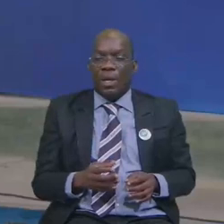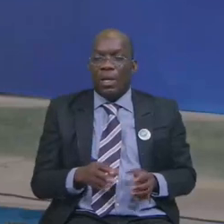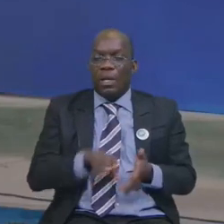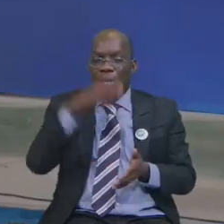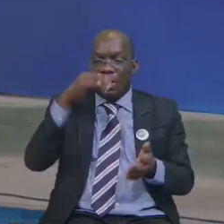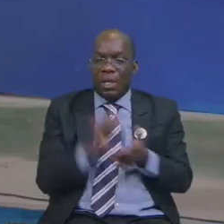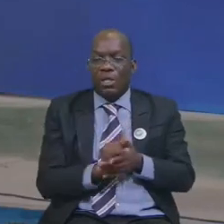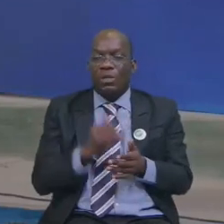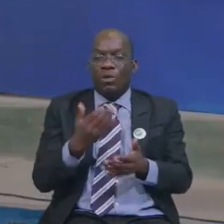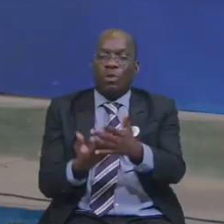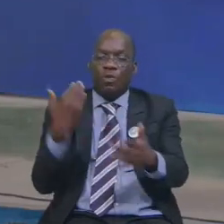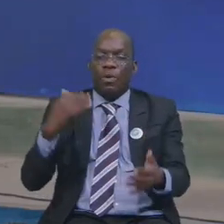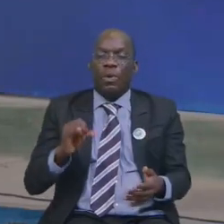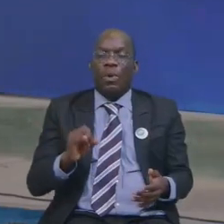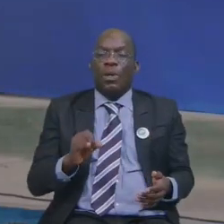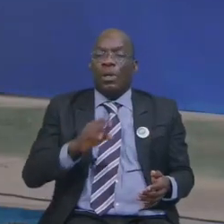ça